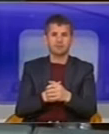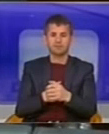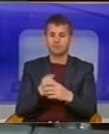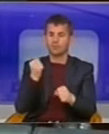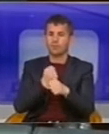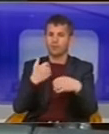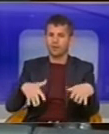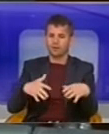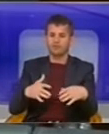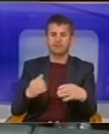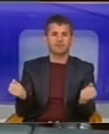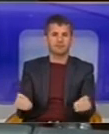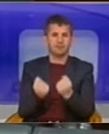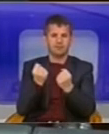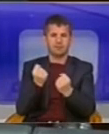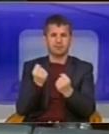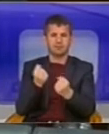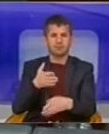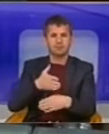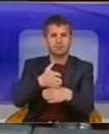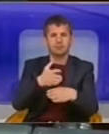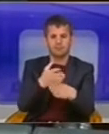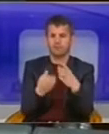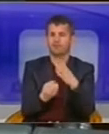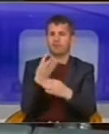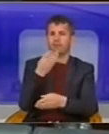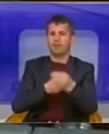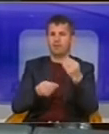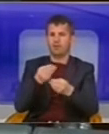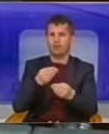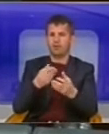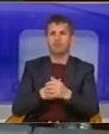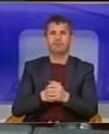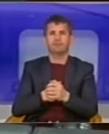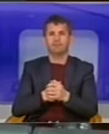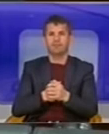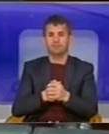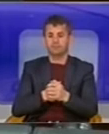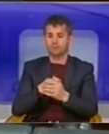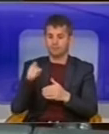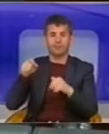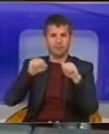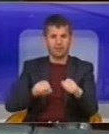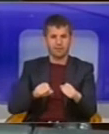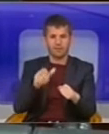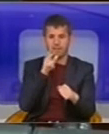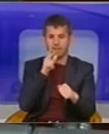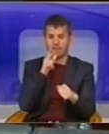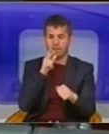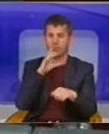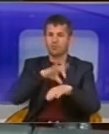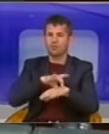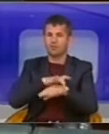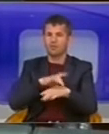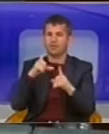papunët vështirë se mund të kontribuojnë në zhvillimin ekonomik të vendit. Kjo qeveri që synon të stimuloj